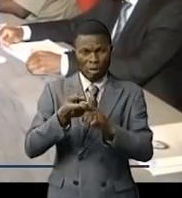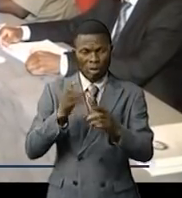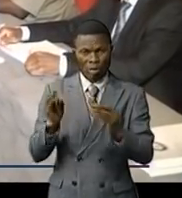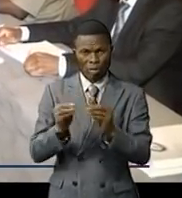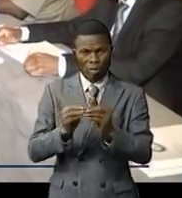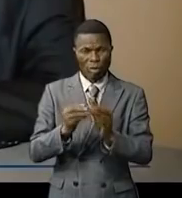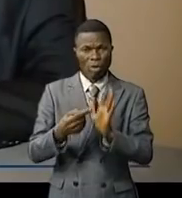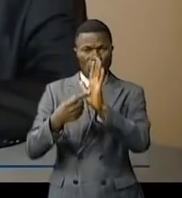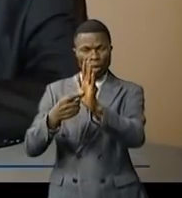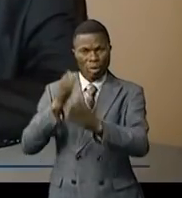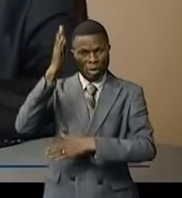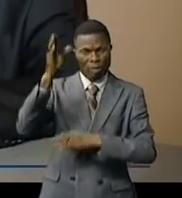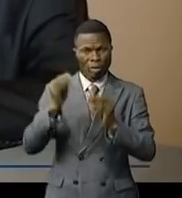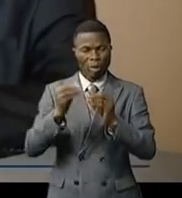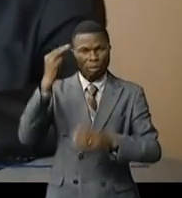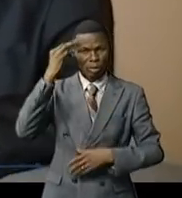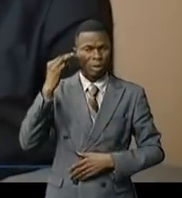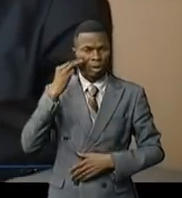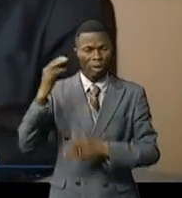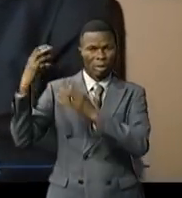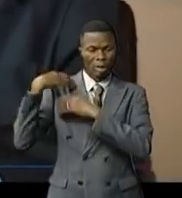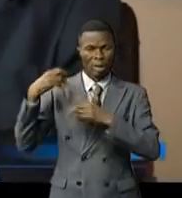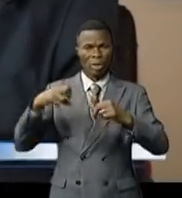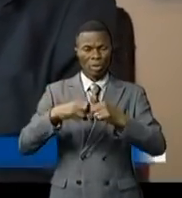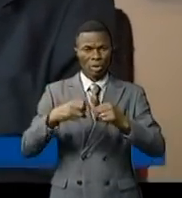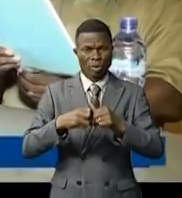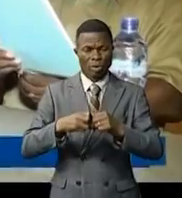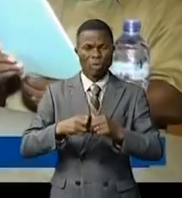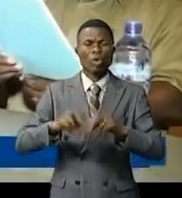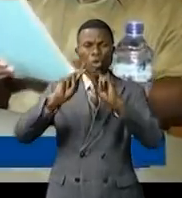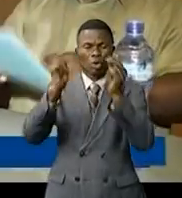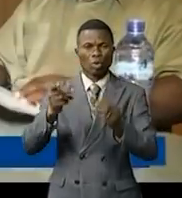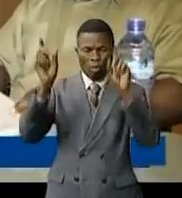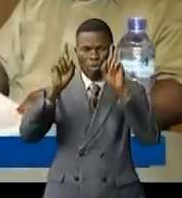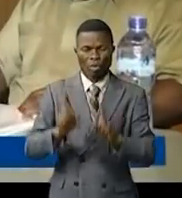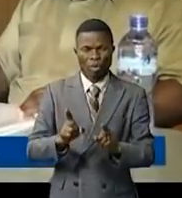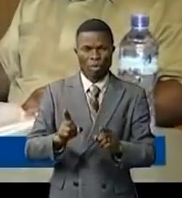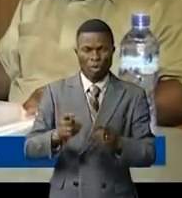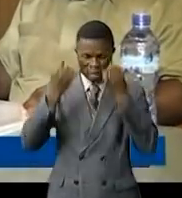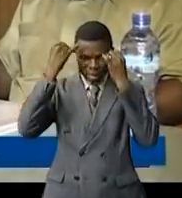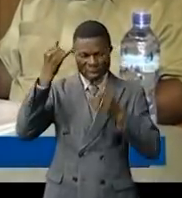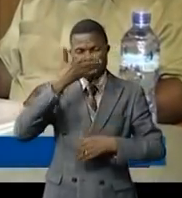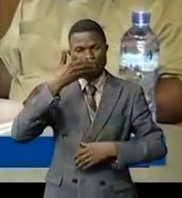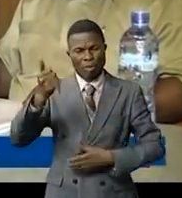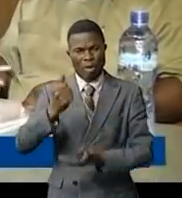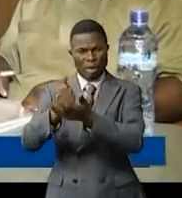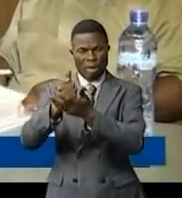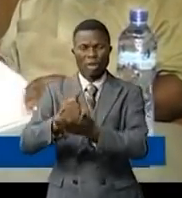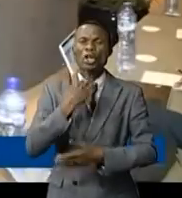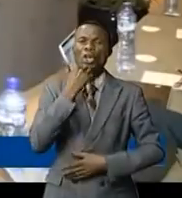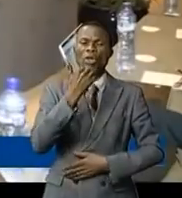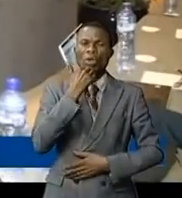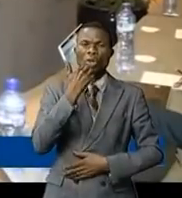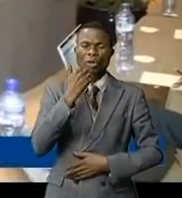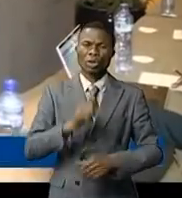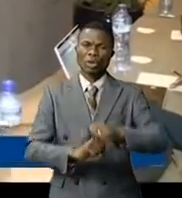seront présentées lors de la réunion des ministres en charge de l'énergie de la sous-région afin de prendre des options permettant aux bailleurs de fonds